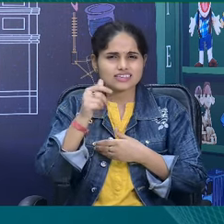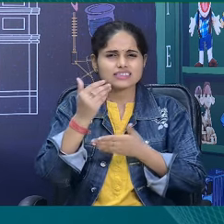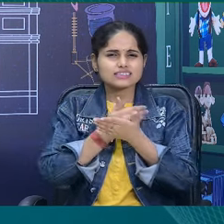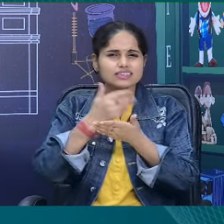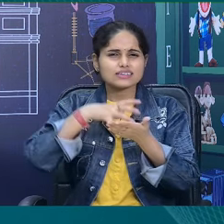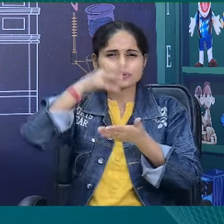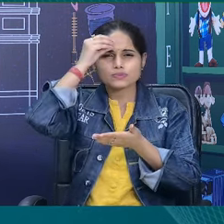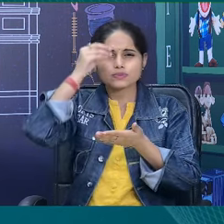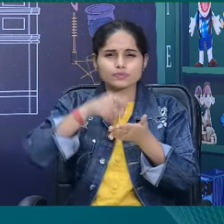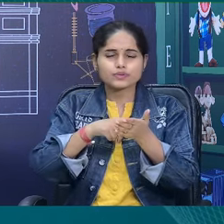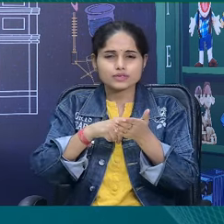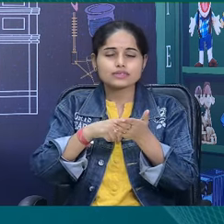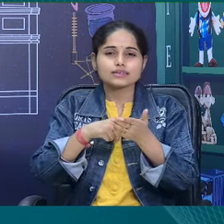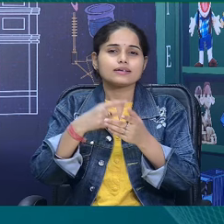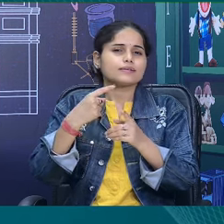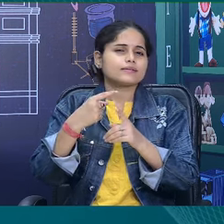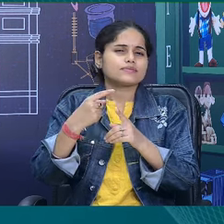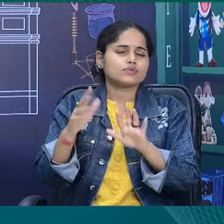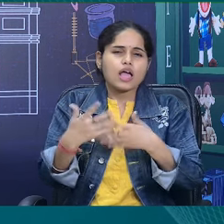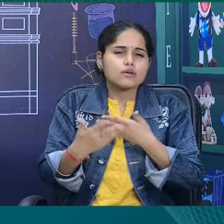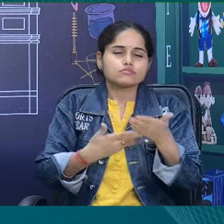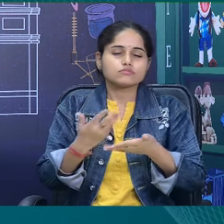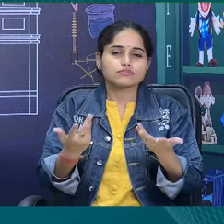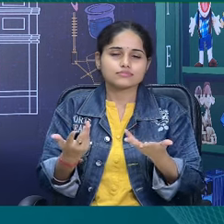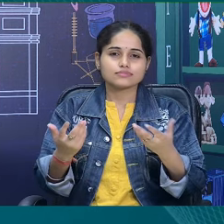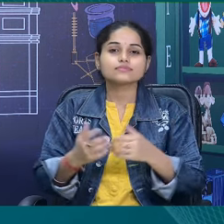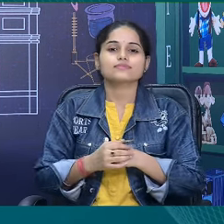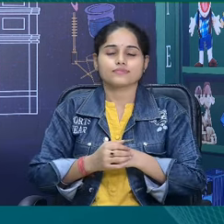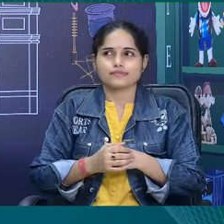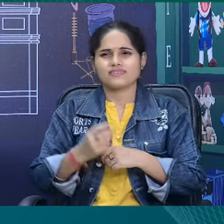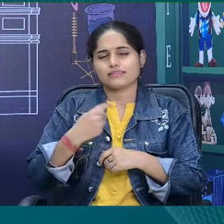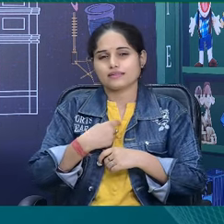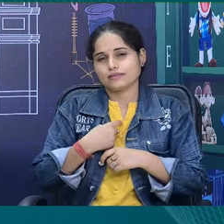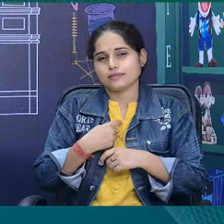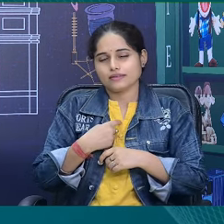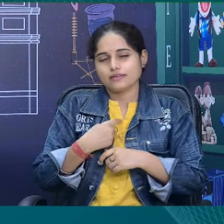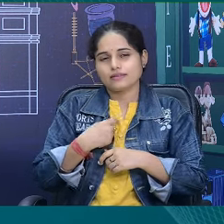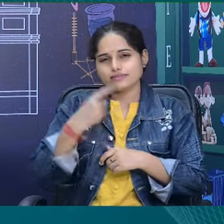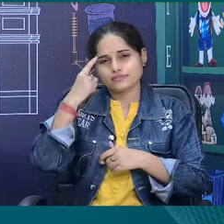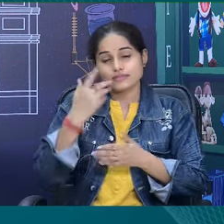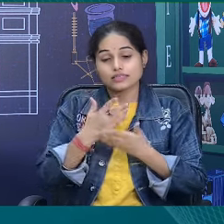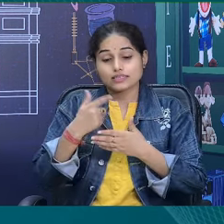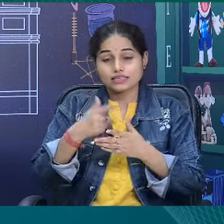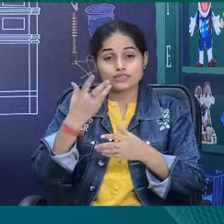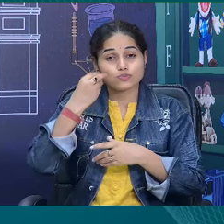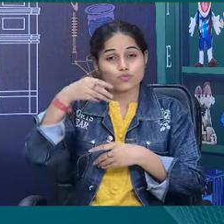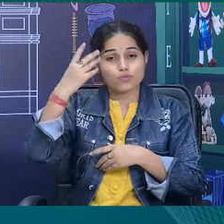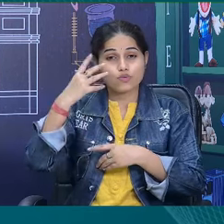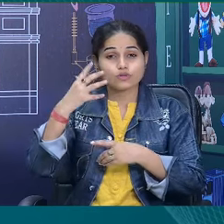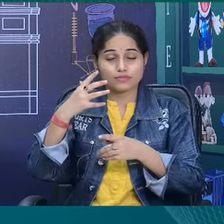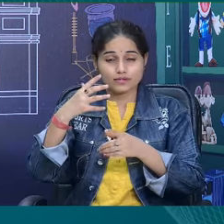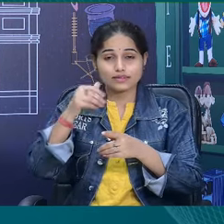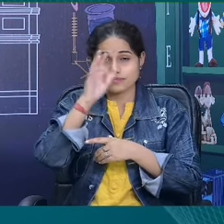क्या इसकी इसके लिए क्या हो सकता है किस तरह से पढ़ सकते हैं बुल सर सर मुझे मेरा मानना यह है कि जो आधुनिक कला है वो हमारे